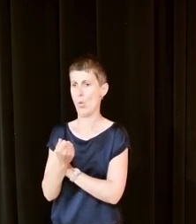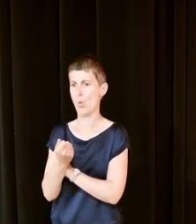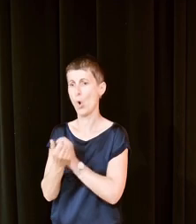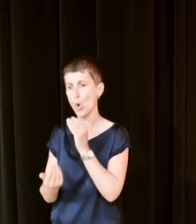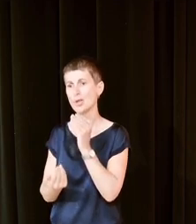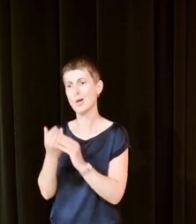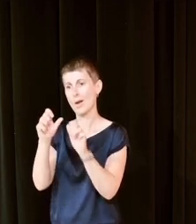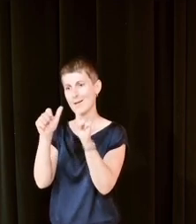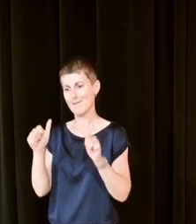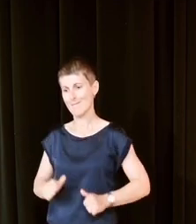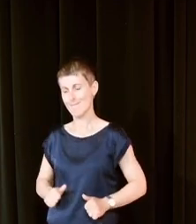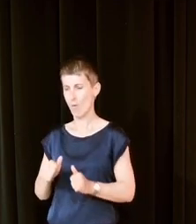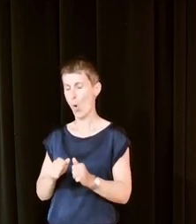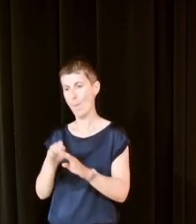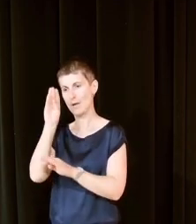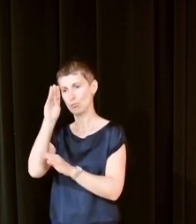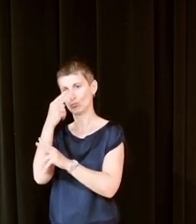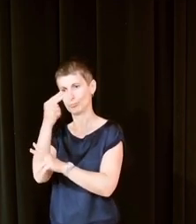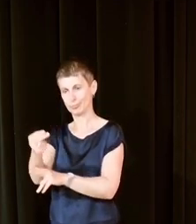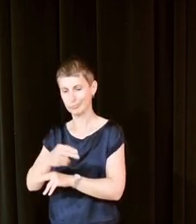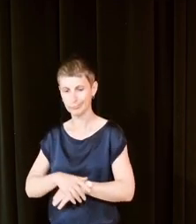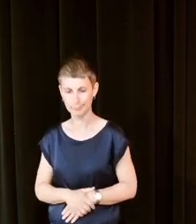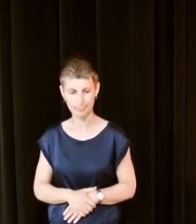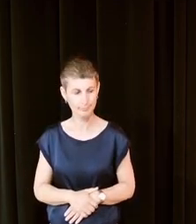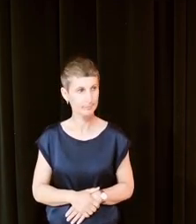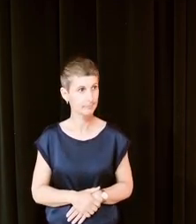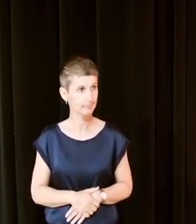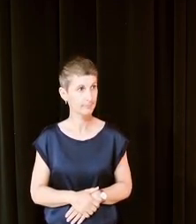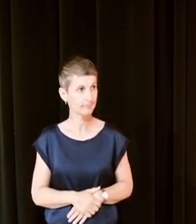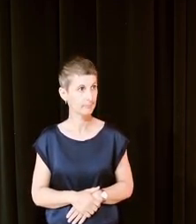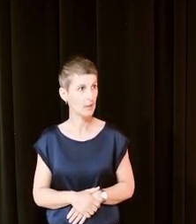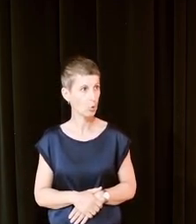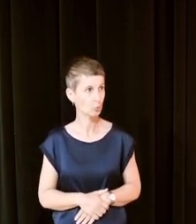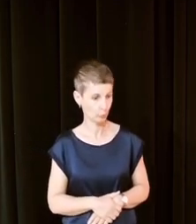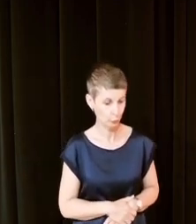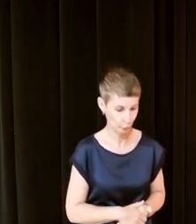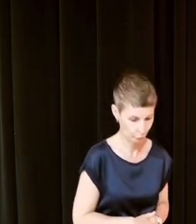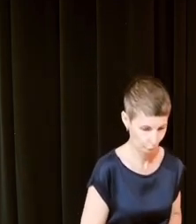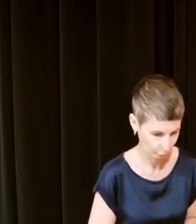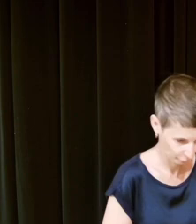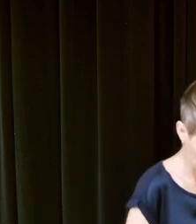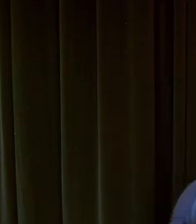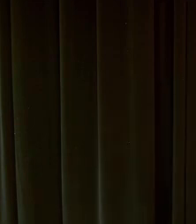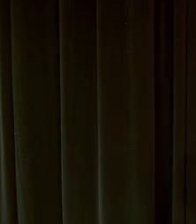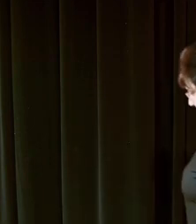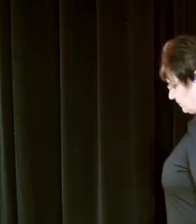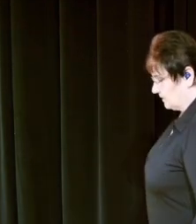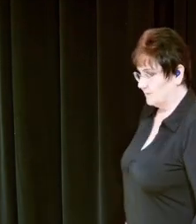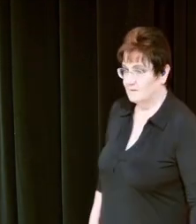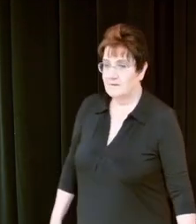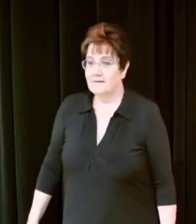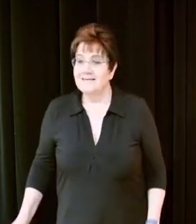neue Weise auf etwas zu schauen. All das hat mit Identität zu tun und ich glaube, dass gerade, oder habe das auch selber so erlebt, dass gerade in